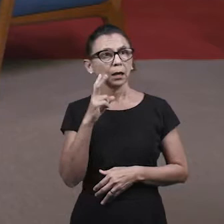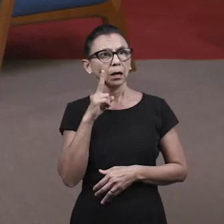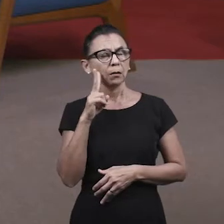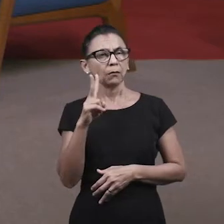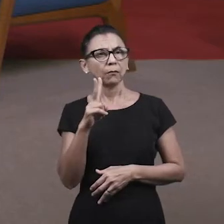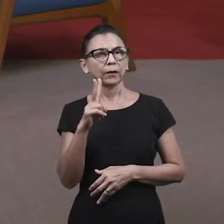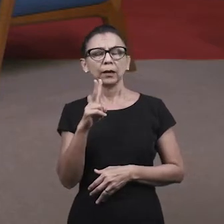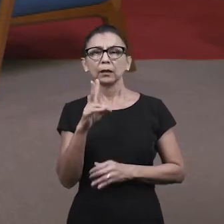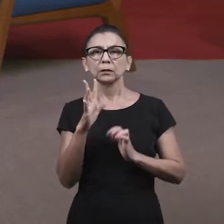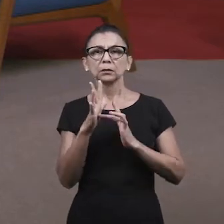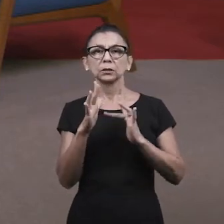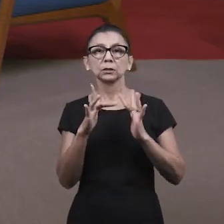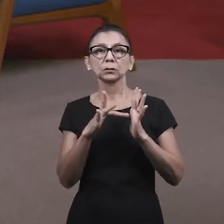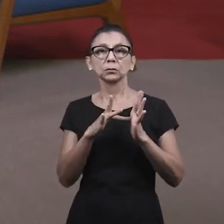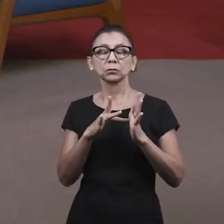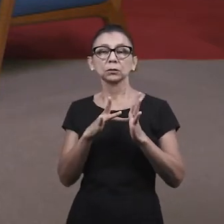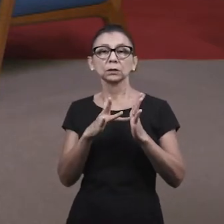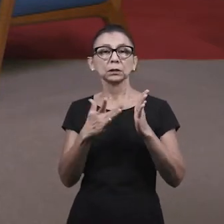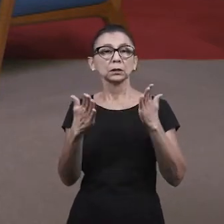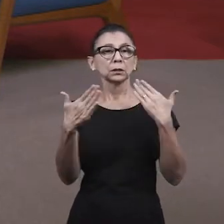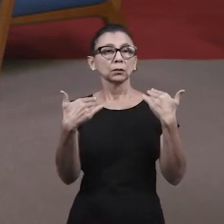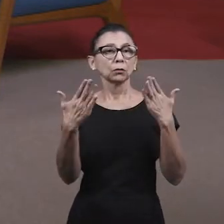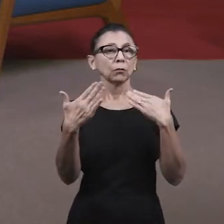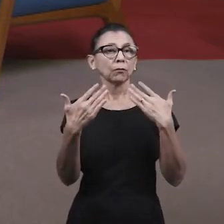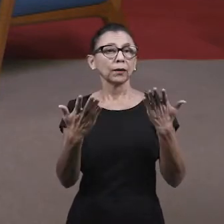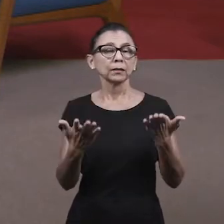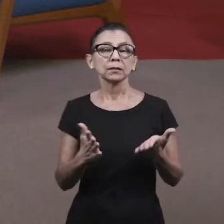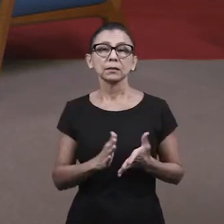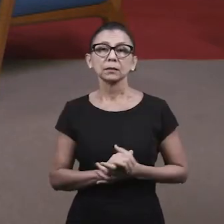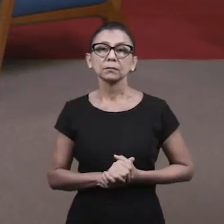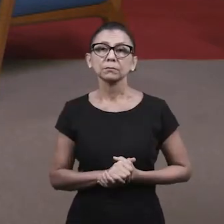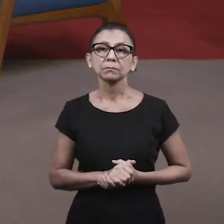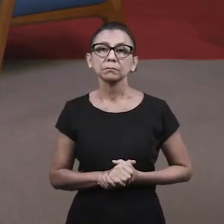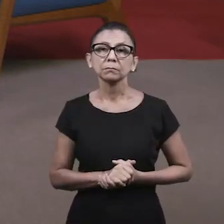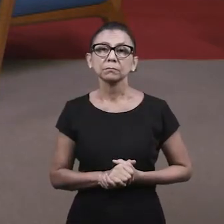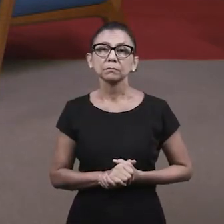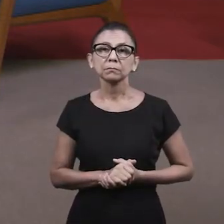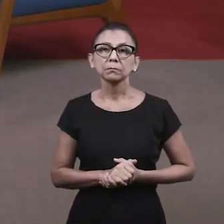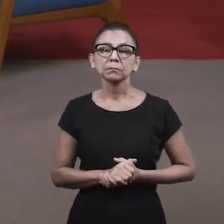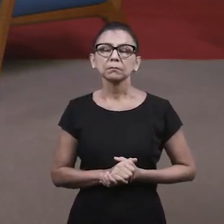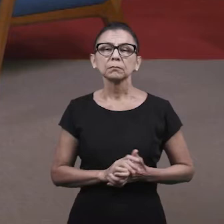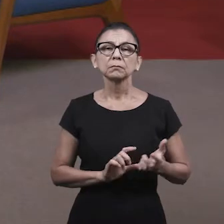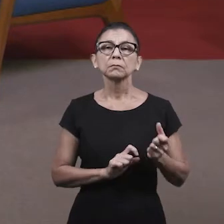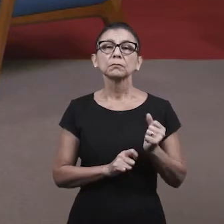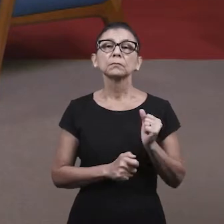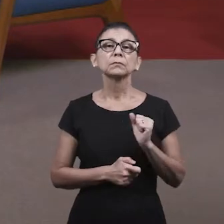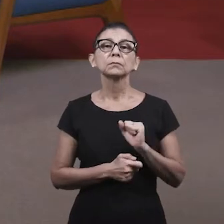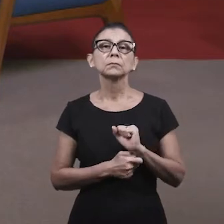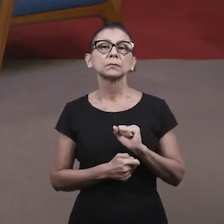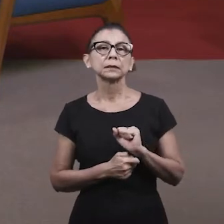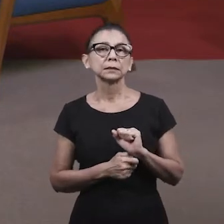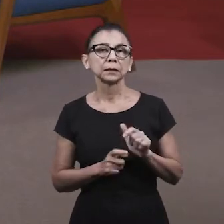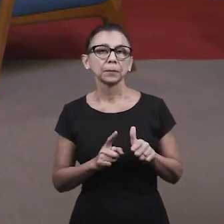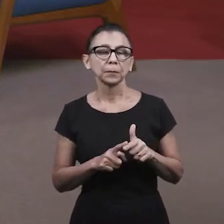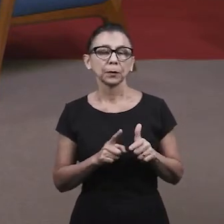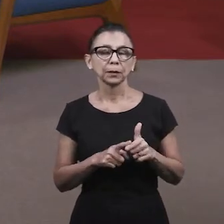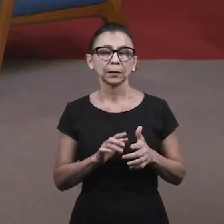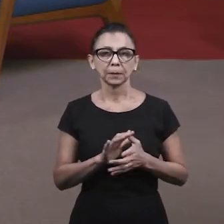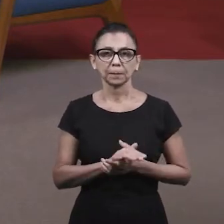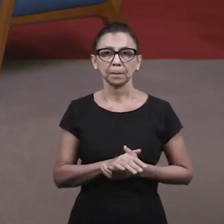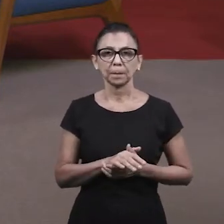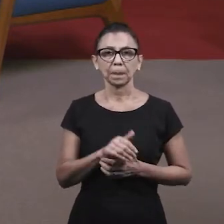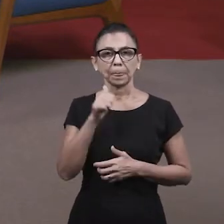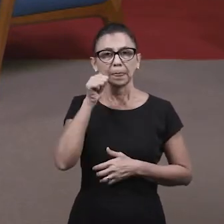donc se montre à elle, se révèle à elle, il lui parle, et ça c'est l'expression de Jésus et son expression à elle. Donc